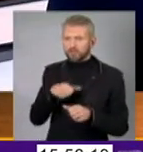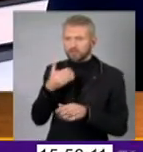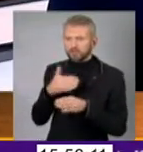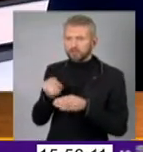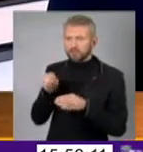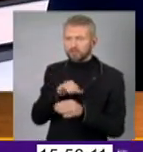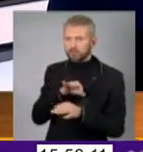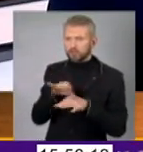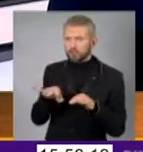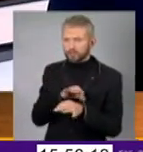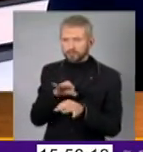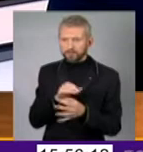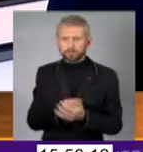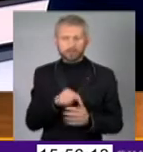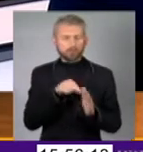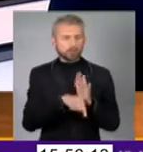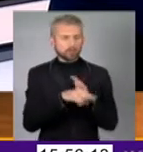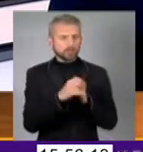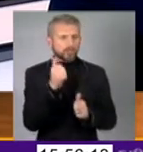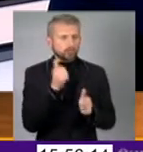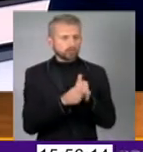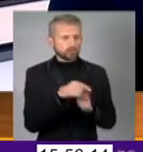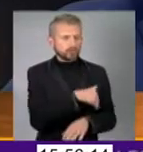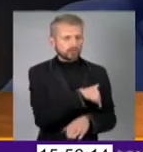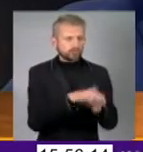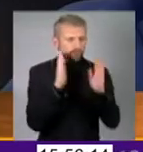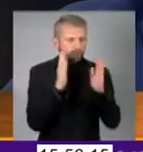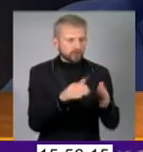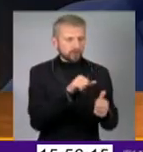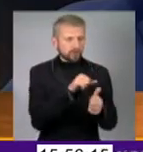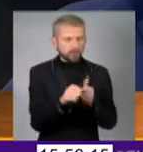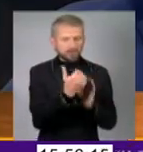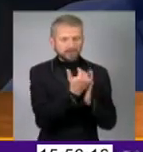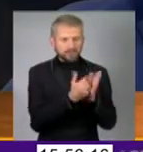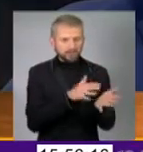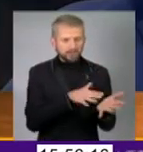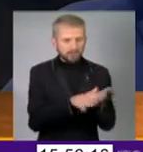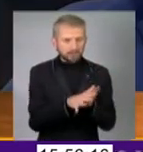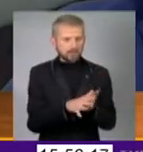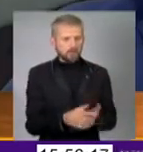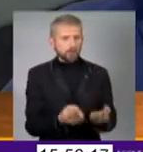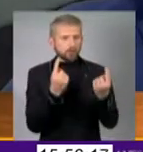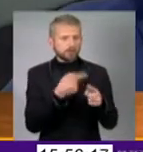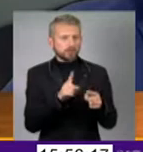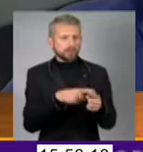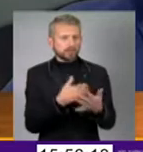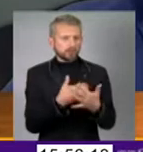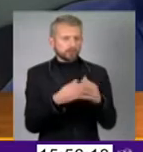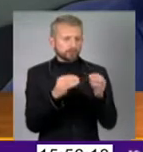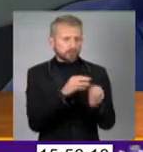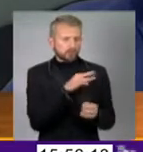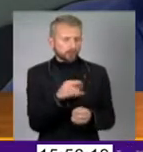саме на цей процес? По суті, на кожну із цих вулиць це окремі статті витрат. Угу. Глобально це порядка під 10